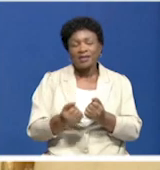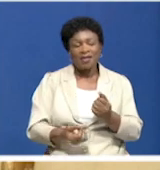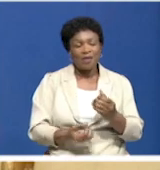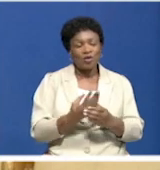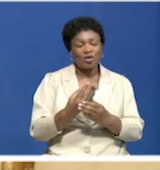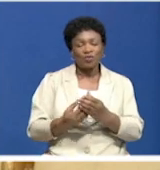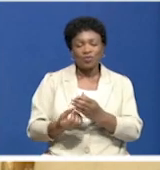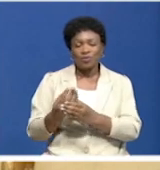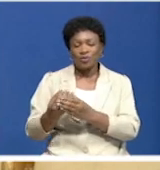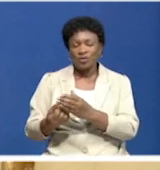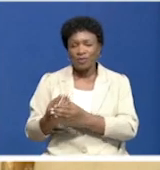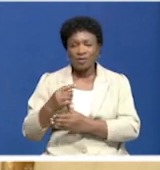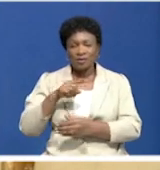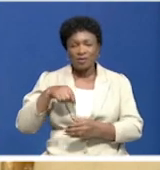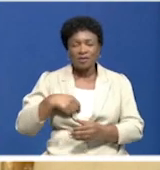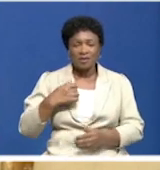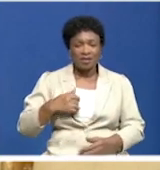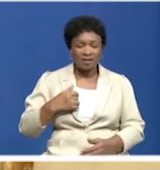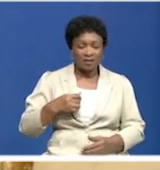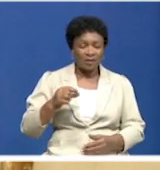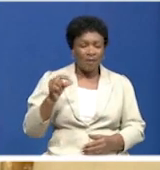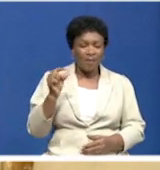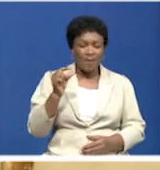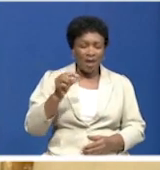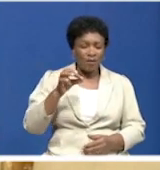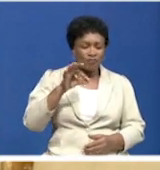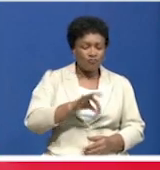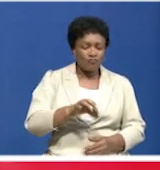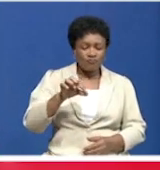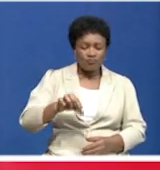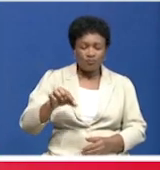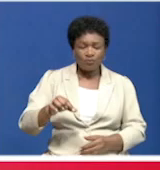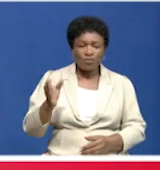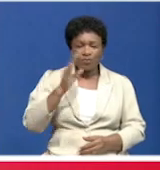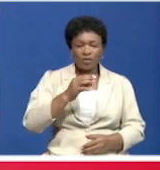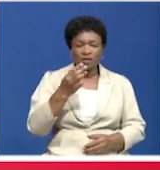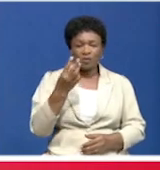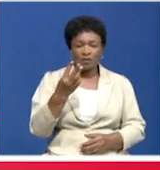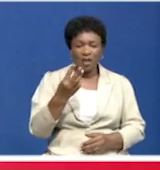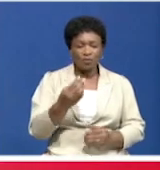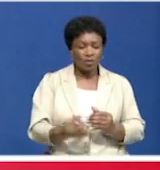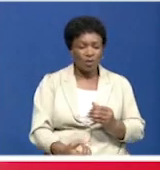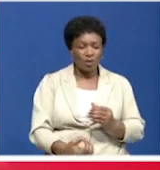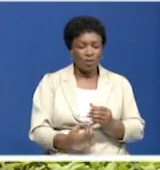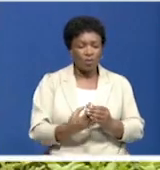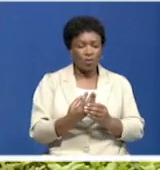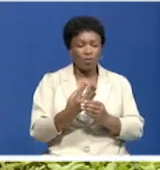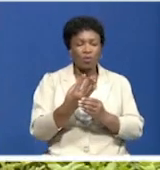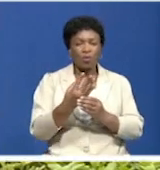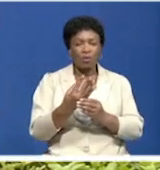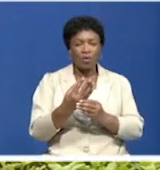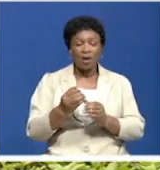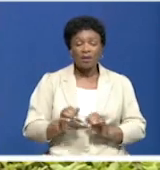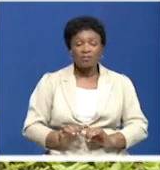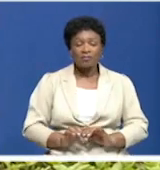Ya kwanza Tunisia baad Ya siku Tatu tunai funia baad Ya siku Tatu Ina anza kuota kisha t tuna